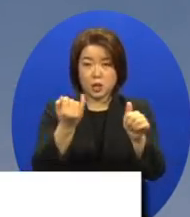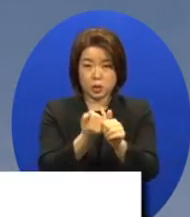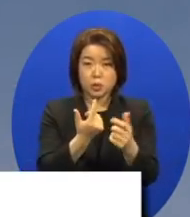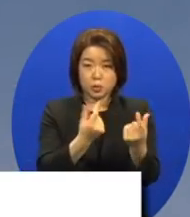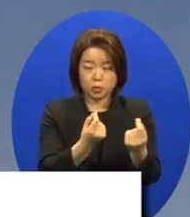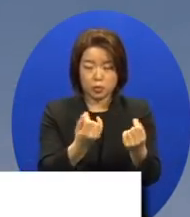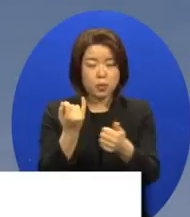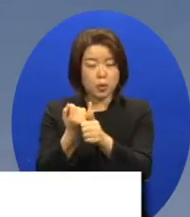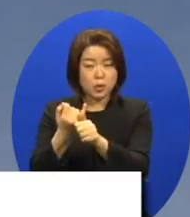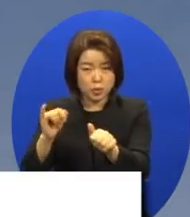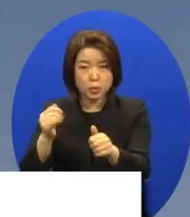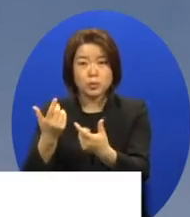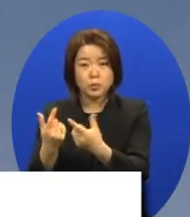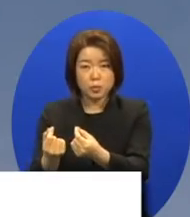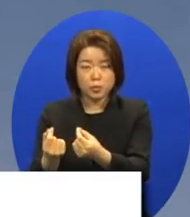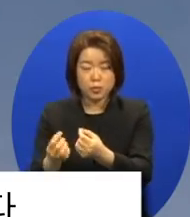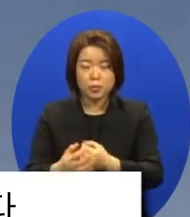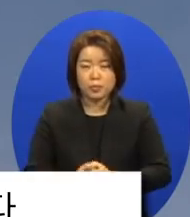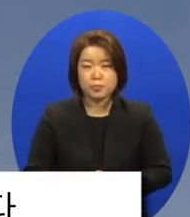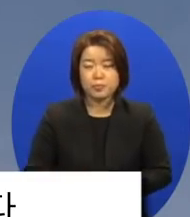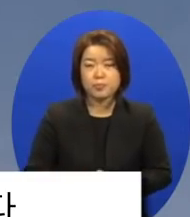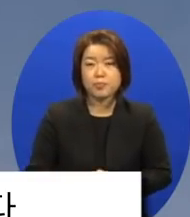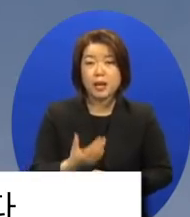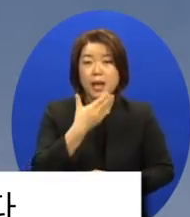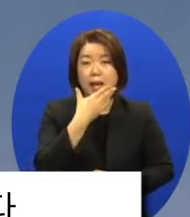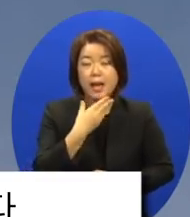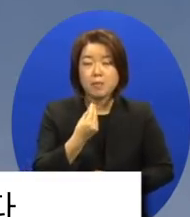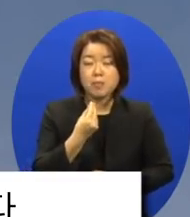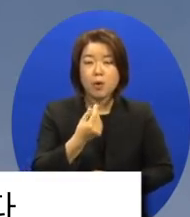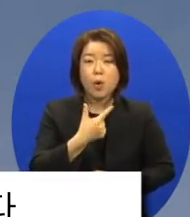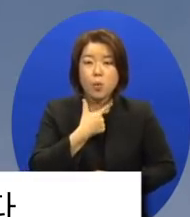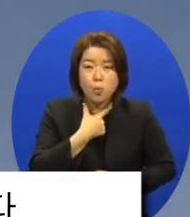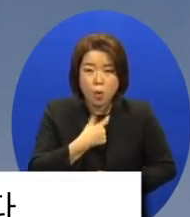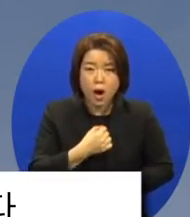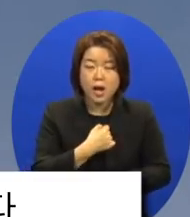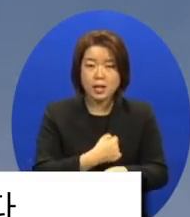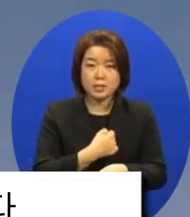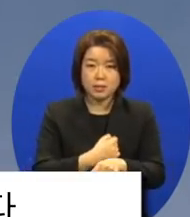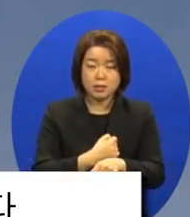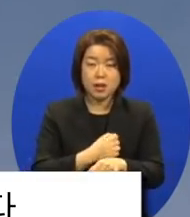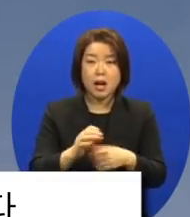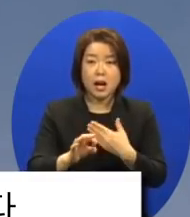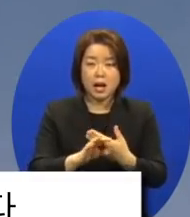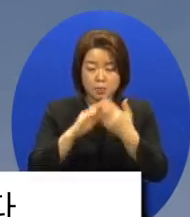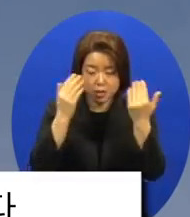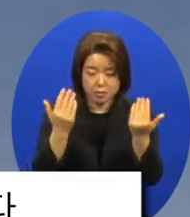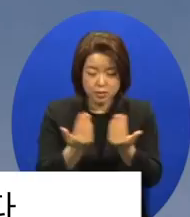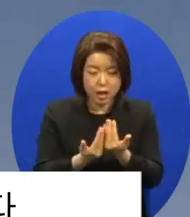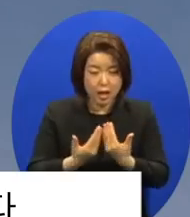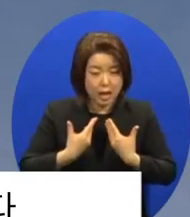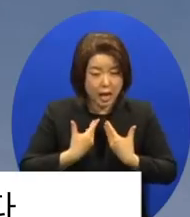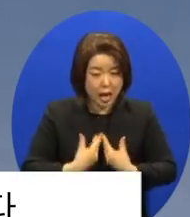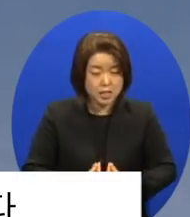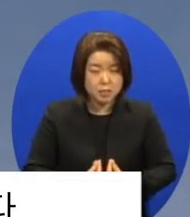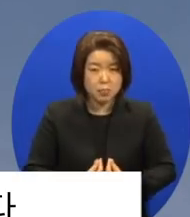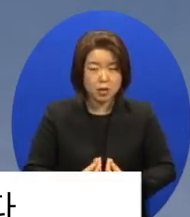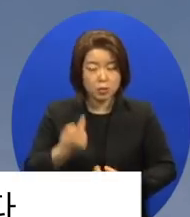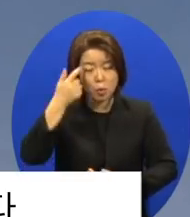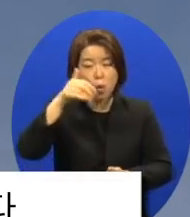이윤 나는 것도 행복하기를 원해서 하면 다 7 망 이고 후회 하게